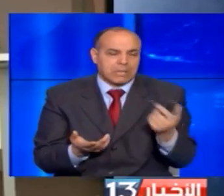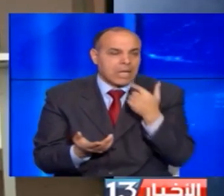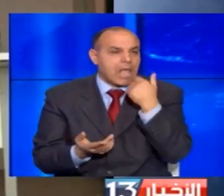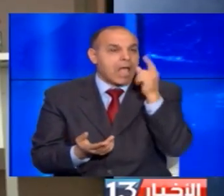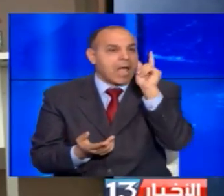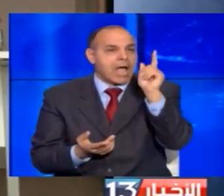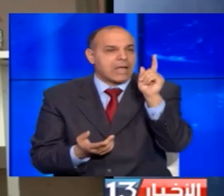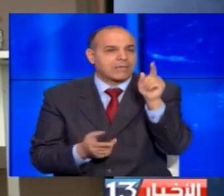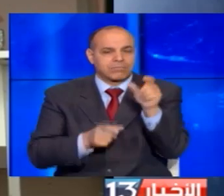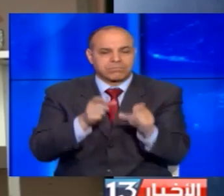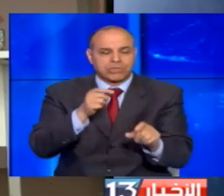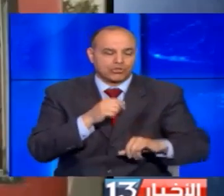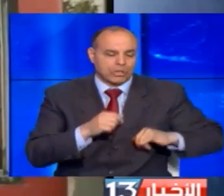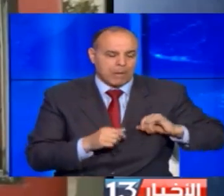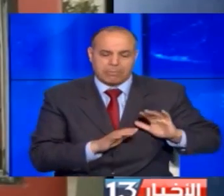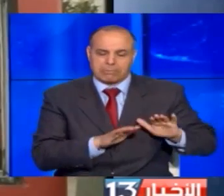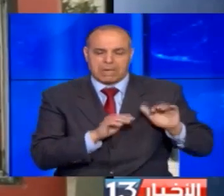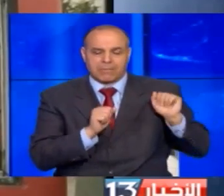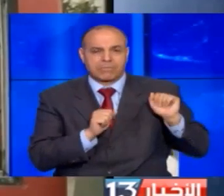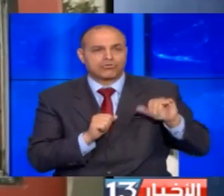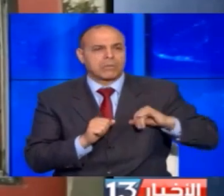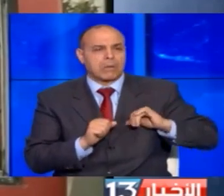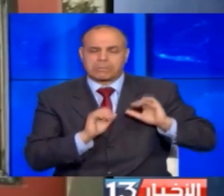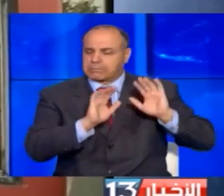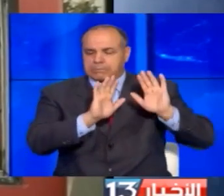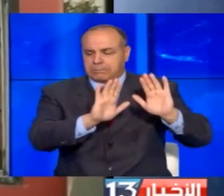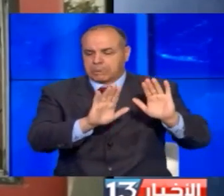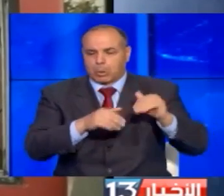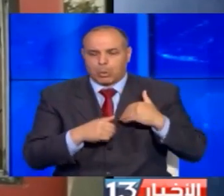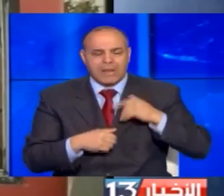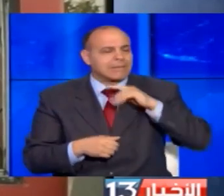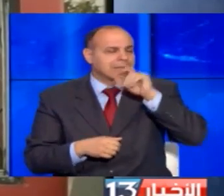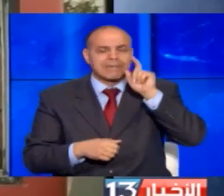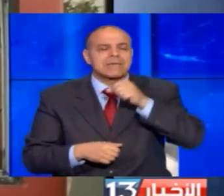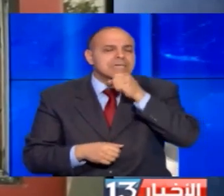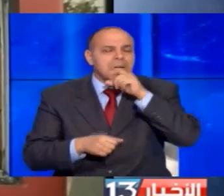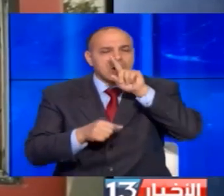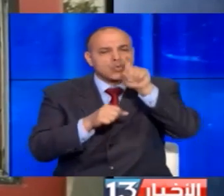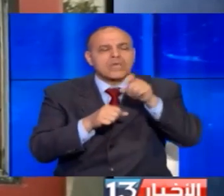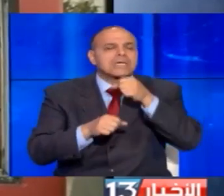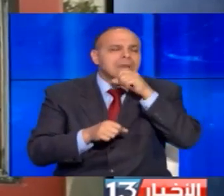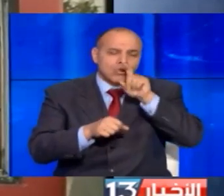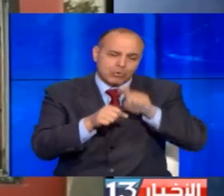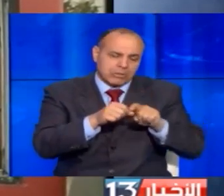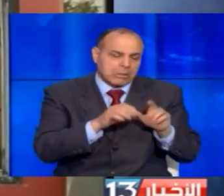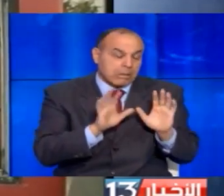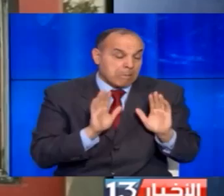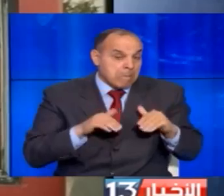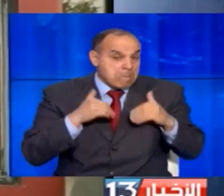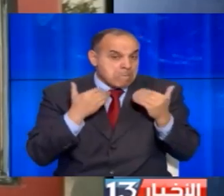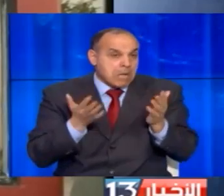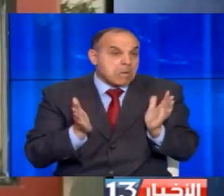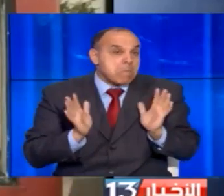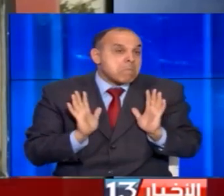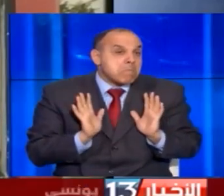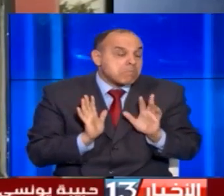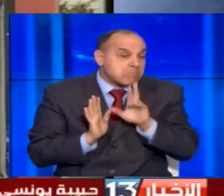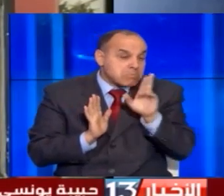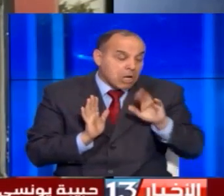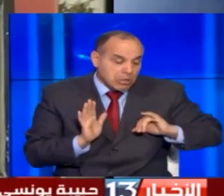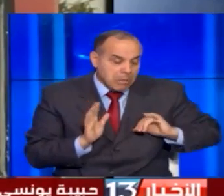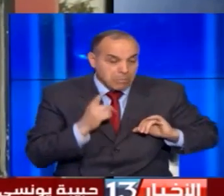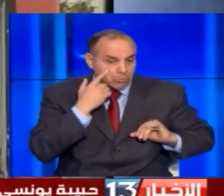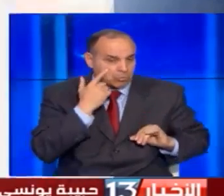وخاصة من فئة الشباب. فما الشباب كلهم كان الكبار قاعدين يسألوا، ما نعرفش من بعد شوية يبدوش الشباب